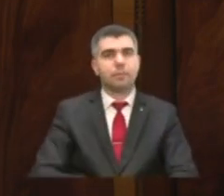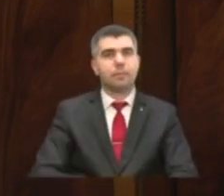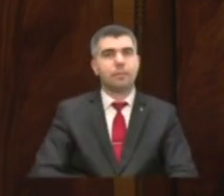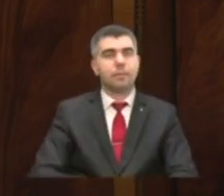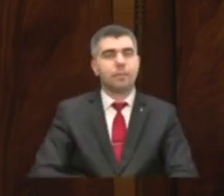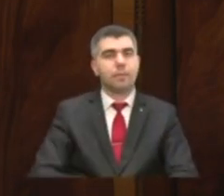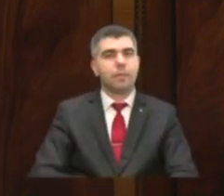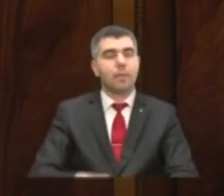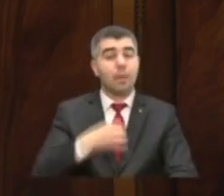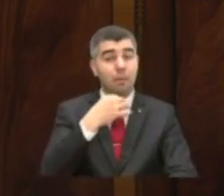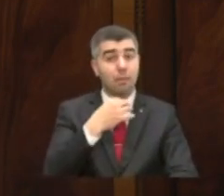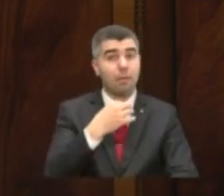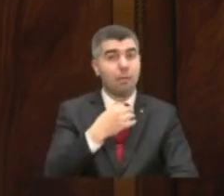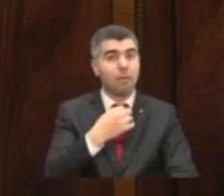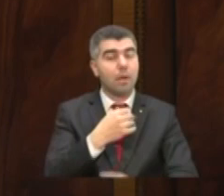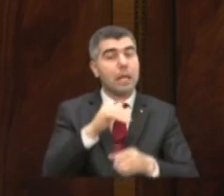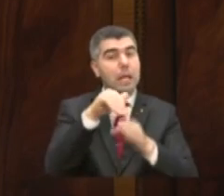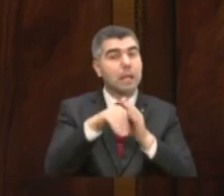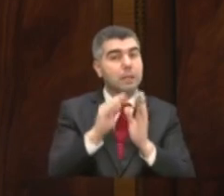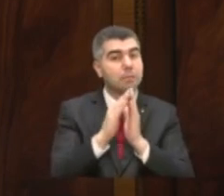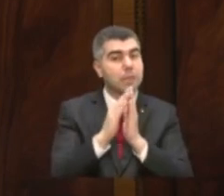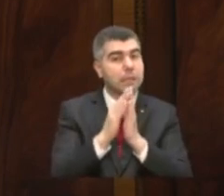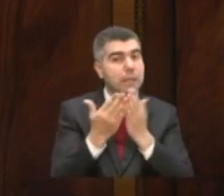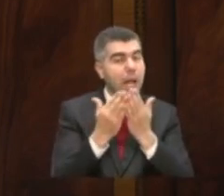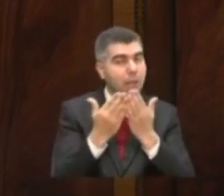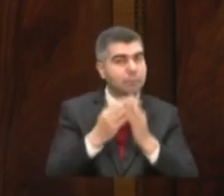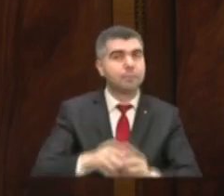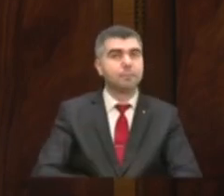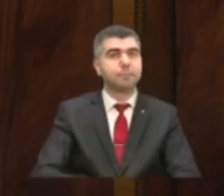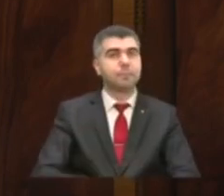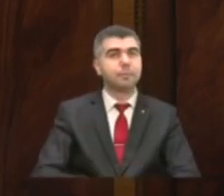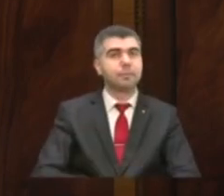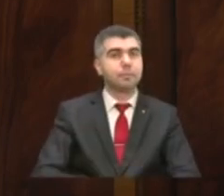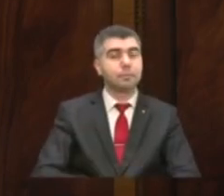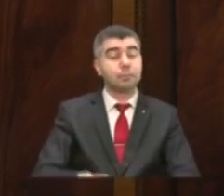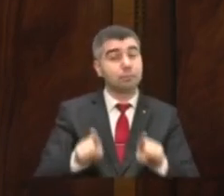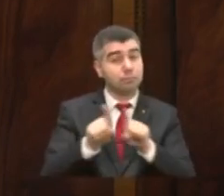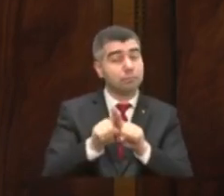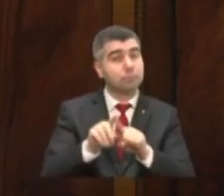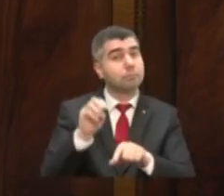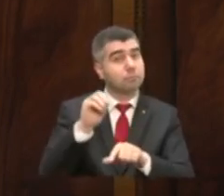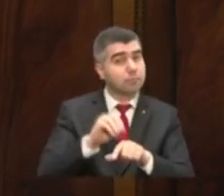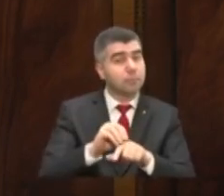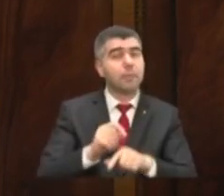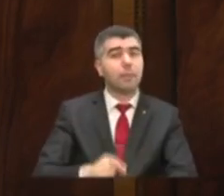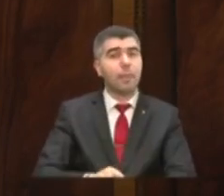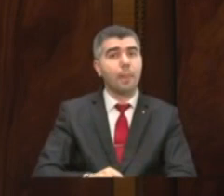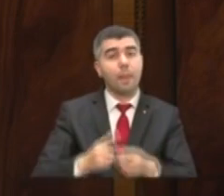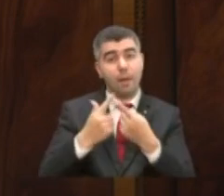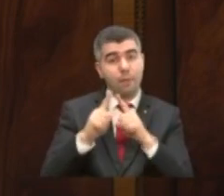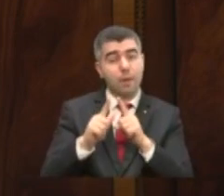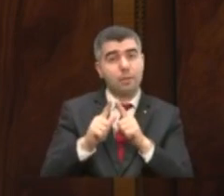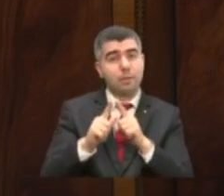لا يعفينا في المجموعة النيابية للتقدم الاشتراكية من تعبير عن رغبتنا في